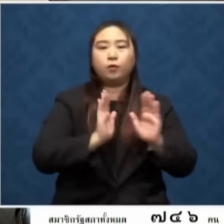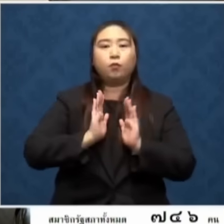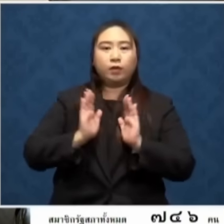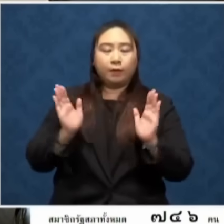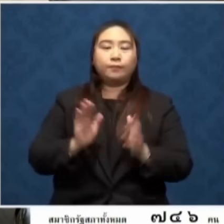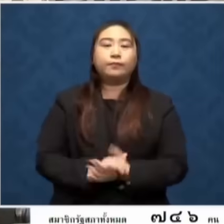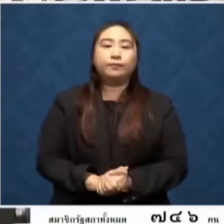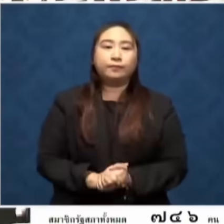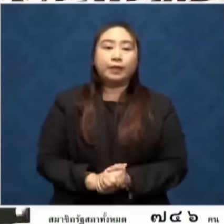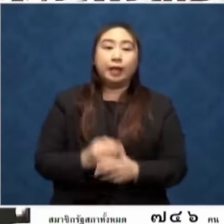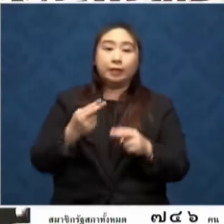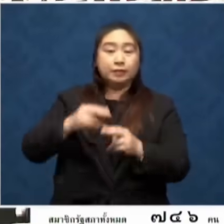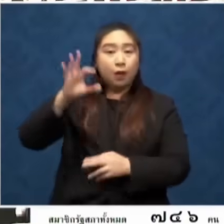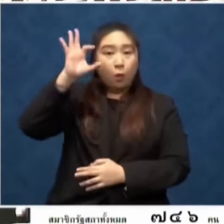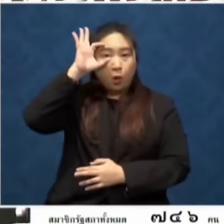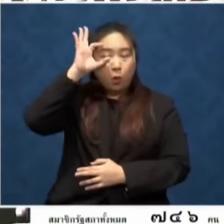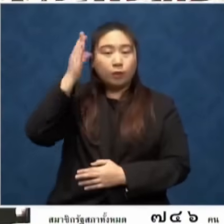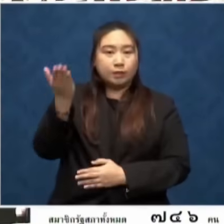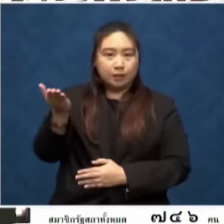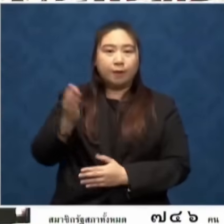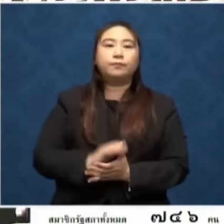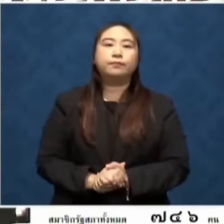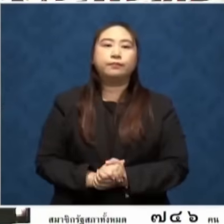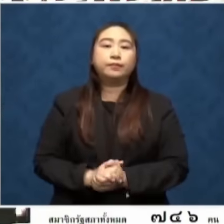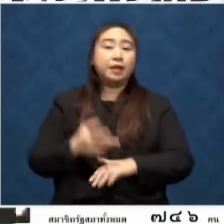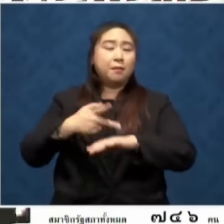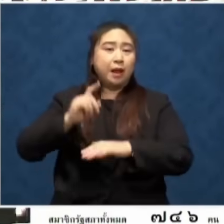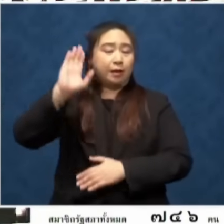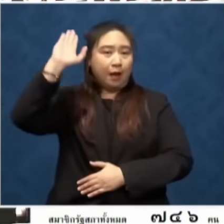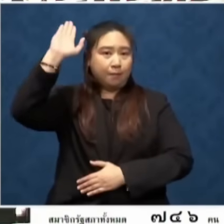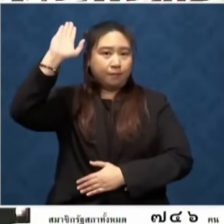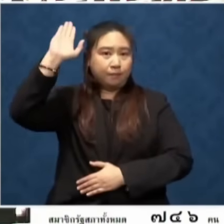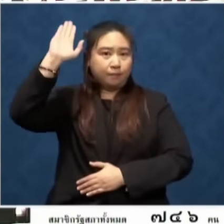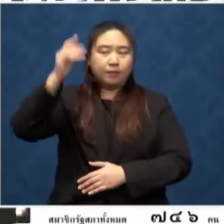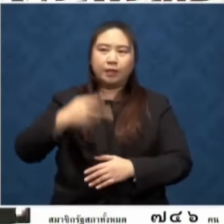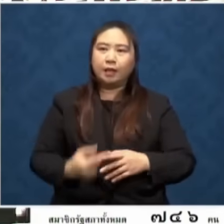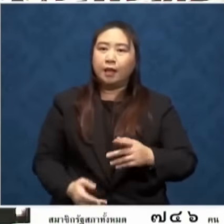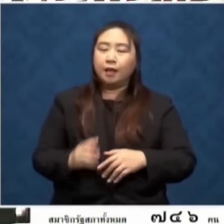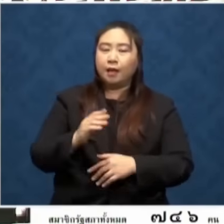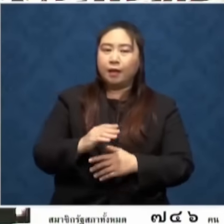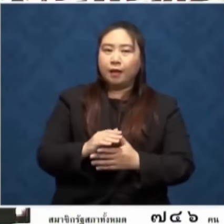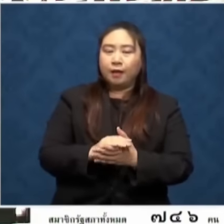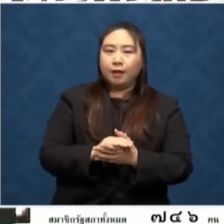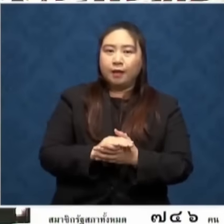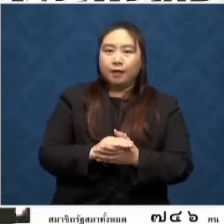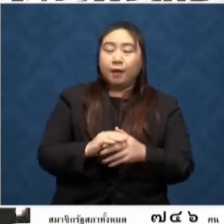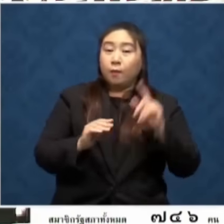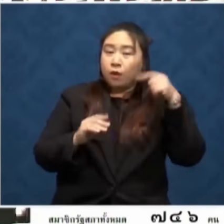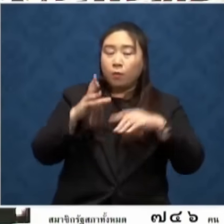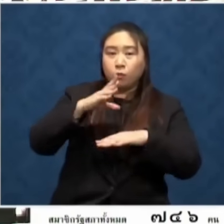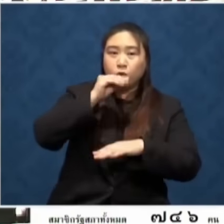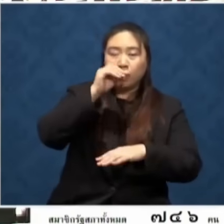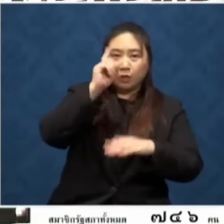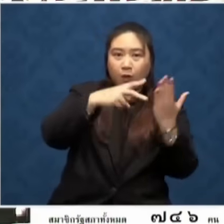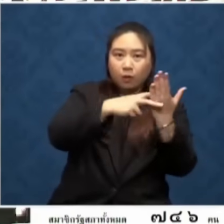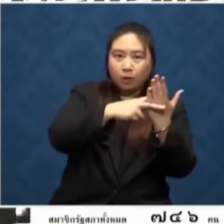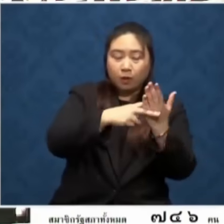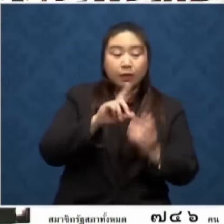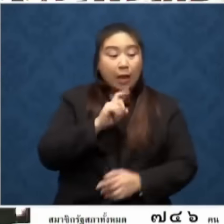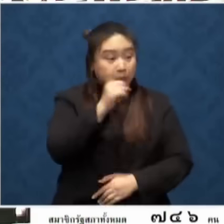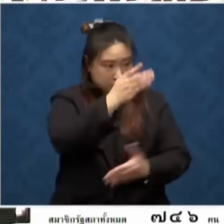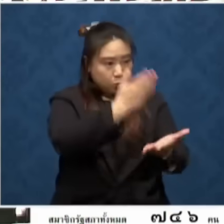วิโรจน์เชิญครับ ท่านประธานครับผมขอ ท่านประธานคะต้องให้ผู้ประท้วงให้ผู้อภิปราย ตกลงจะหยุดหรือยังนะ